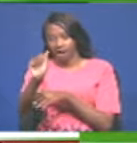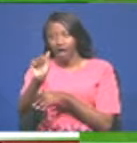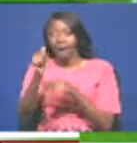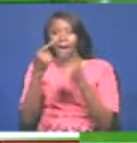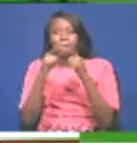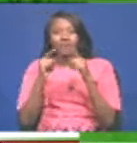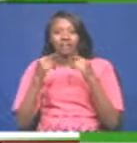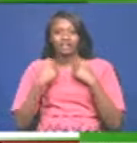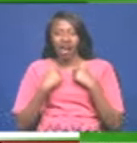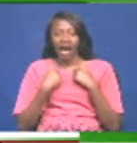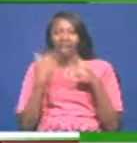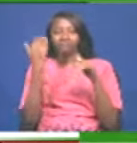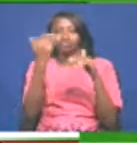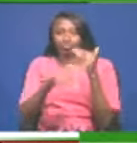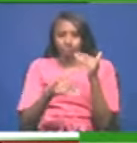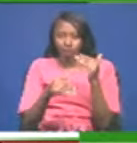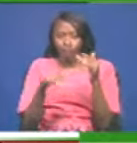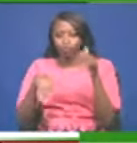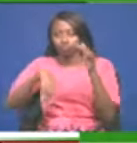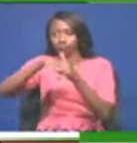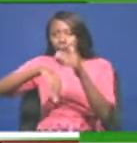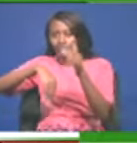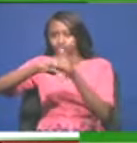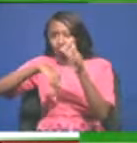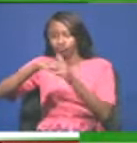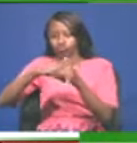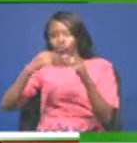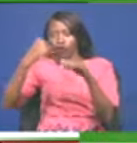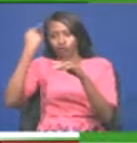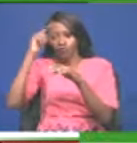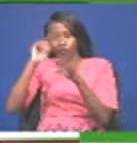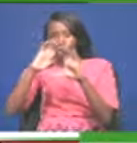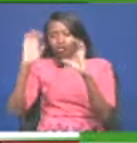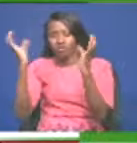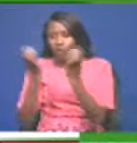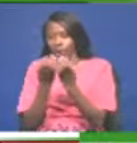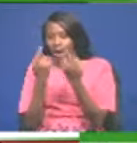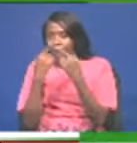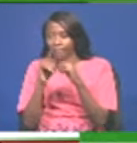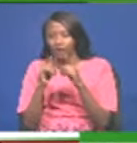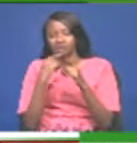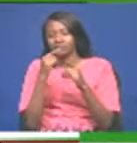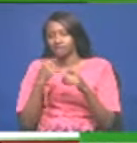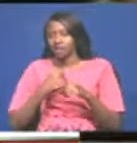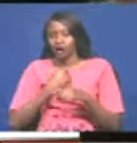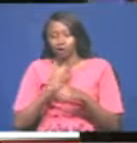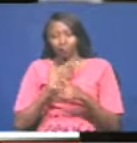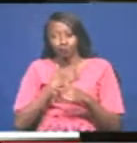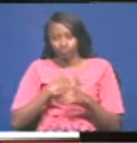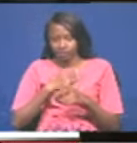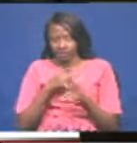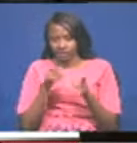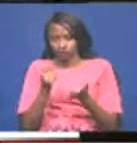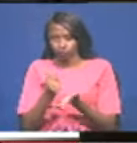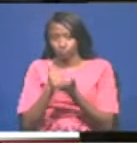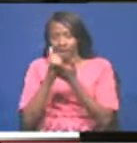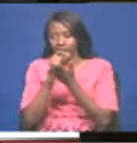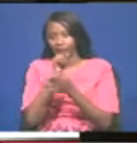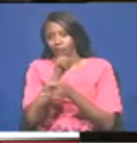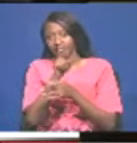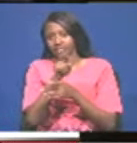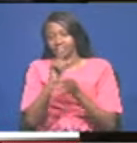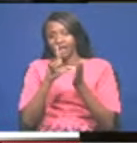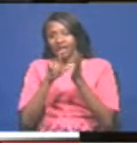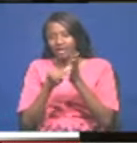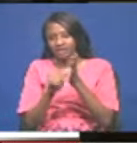katika shughuli zote za soka za kimataifa kufuatia hatua ya serikali kuvunjilia mbali kamati kuu ya shirikisho la soka humu nchini na kisha kuteua kamati ya muda